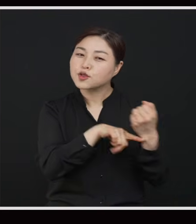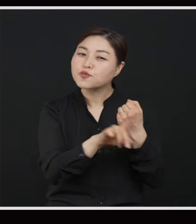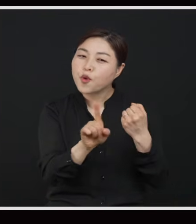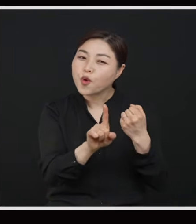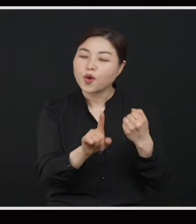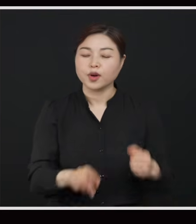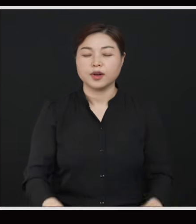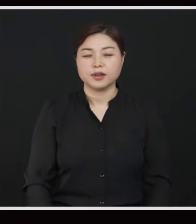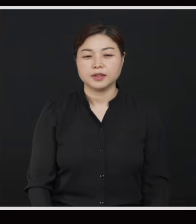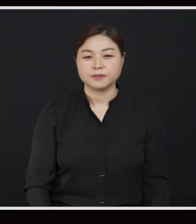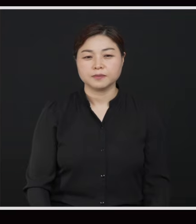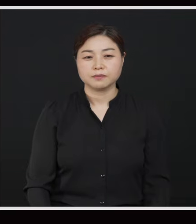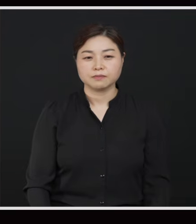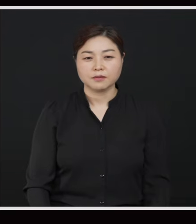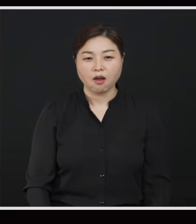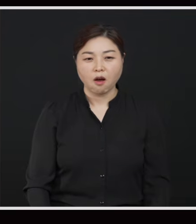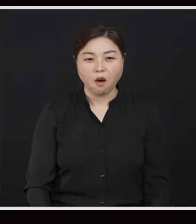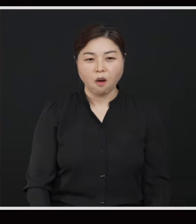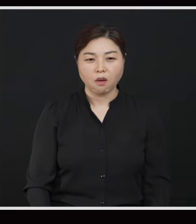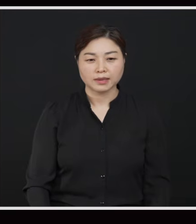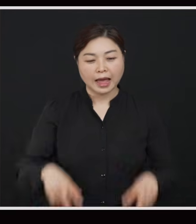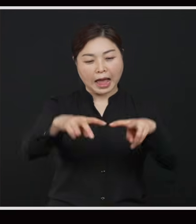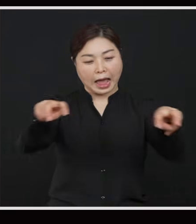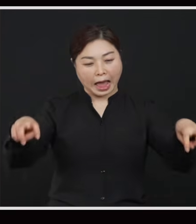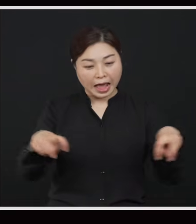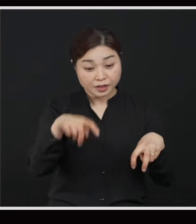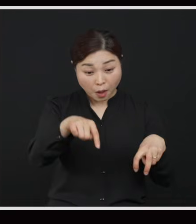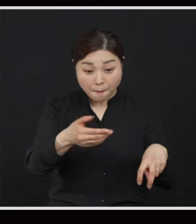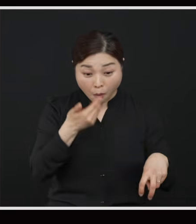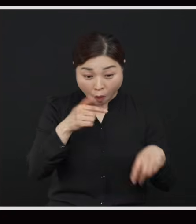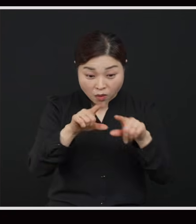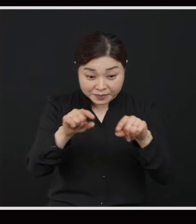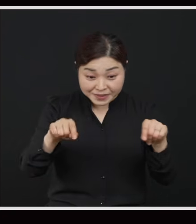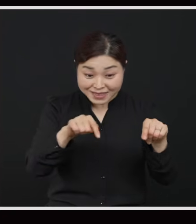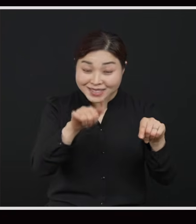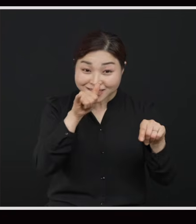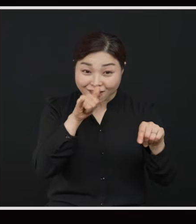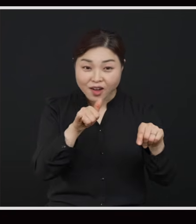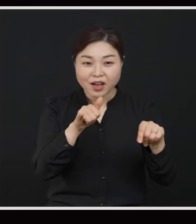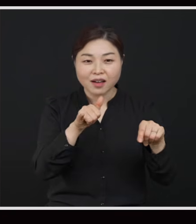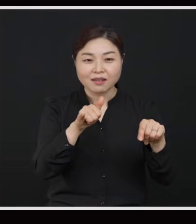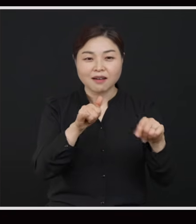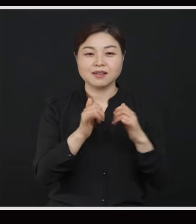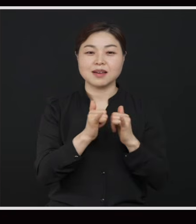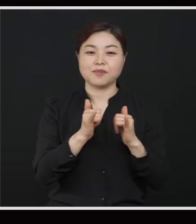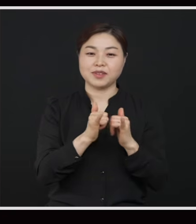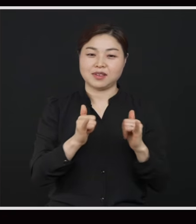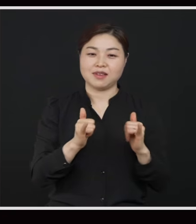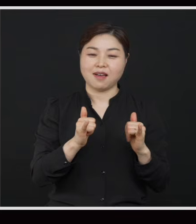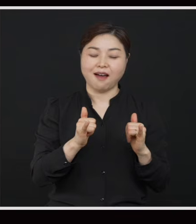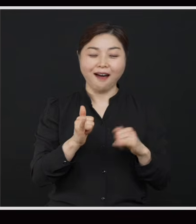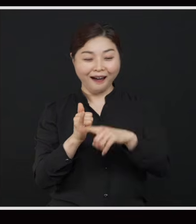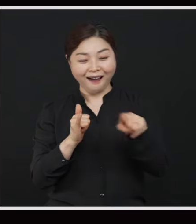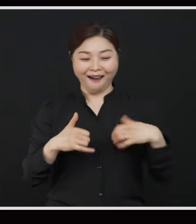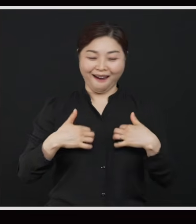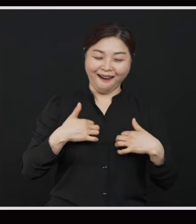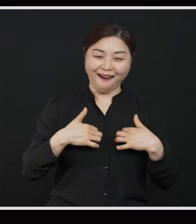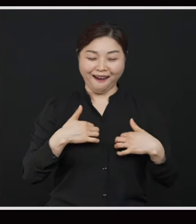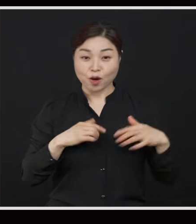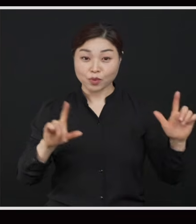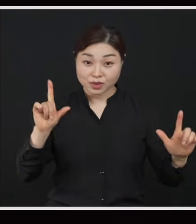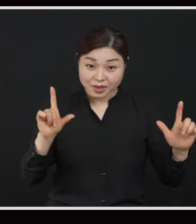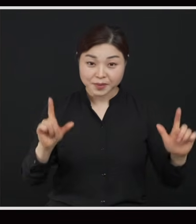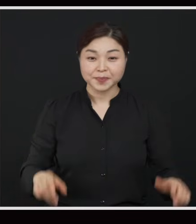찝은 이유는 다음과 같습니다. 일단 먹을 게 있죠. 먹을 게 있으니까